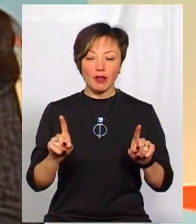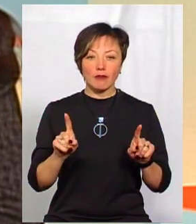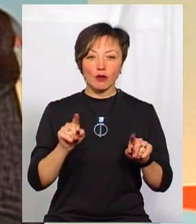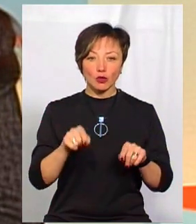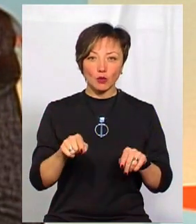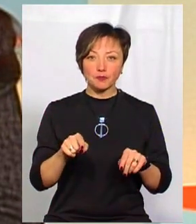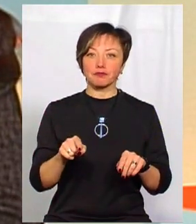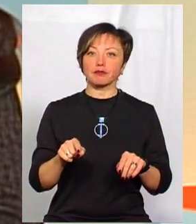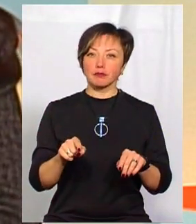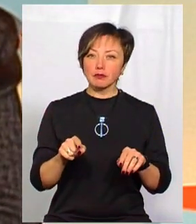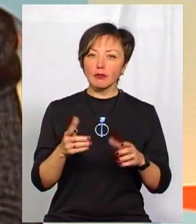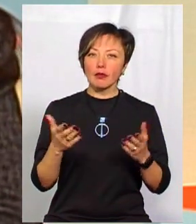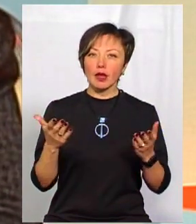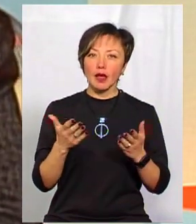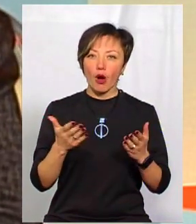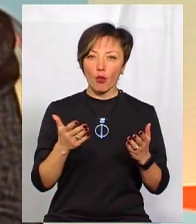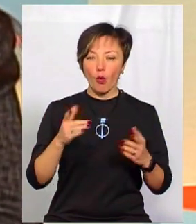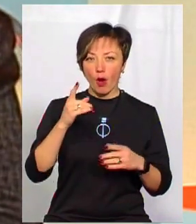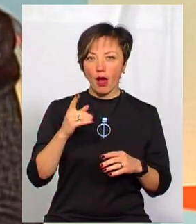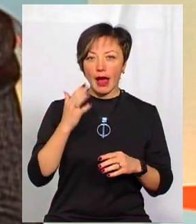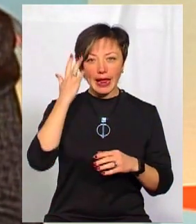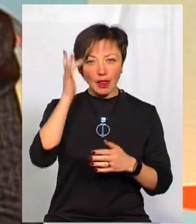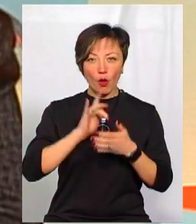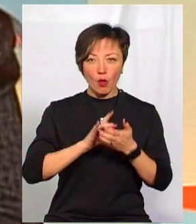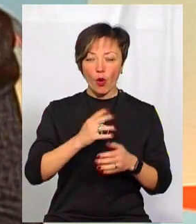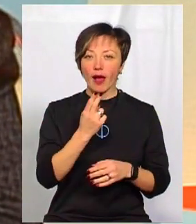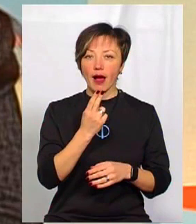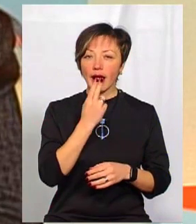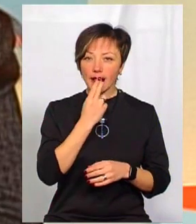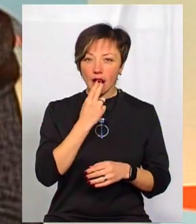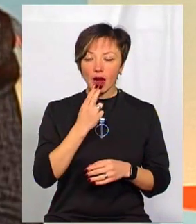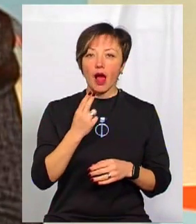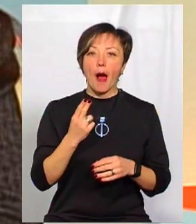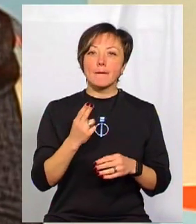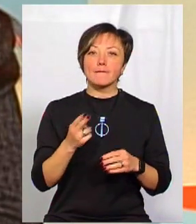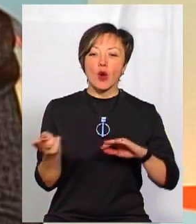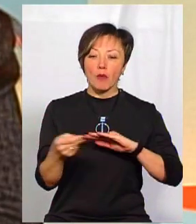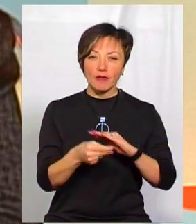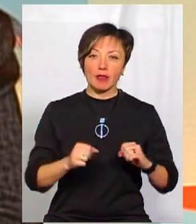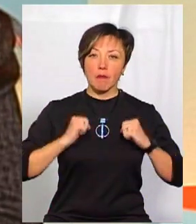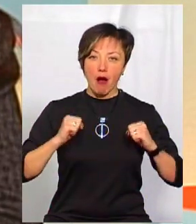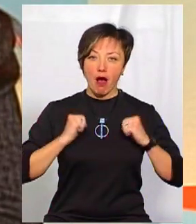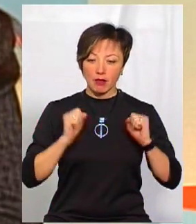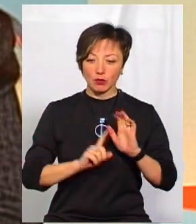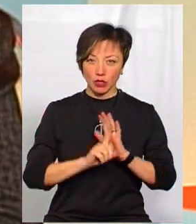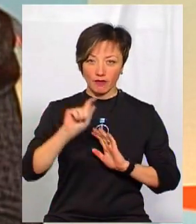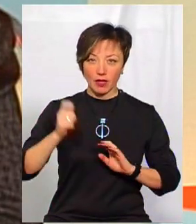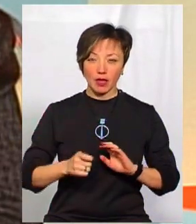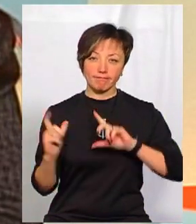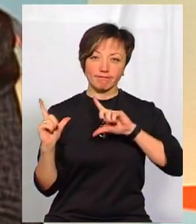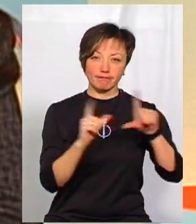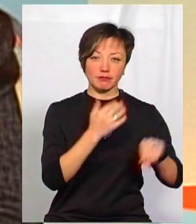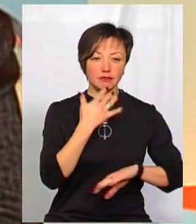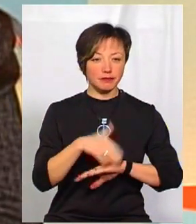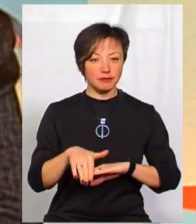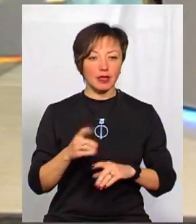доктрину, яку Гітлер проповідував. І ці люди намагалися, особливо з початком німецько-радянської війни, намагалися звідси емігрувати.